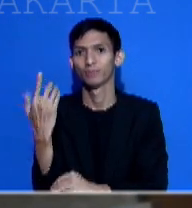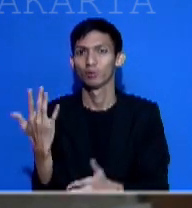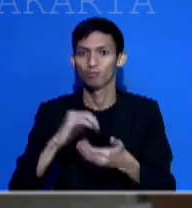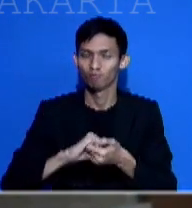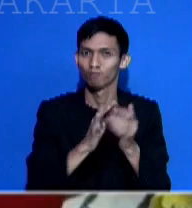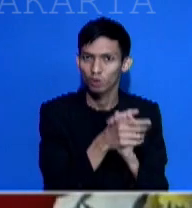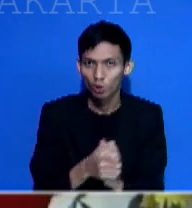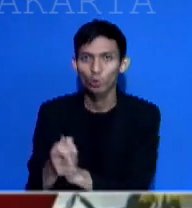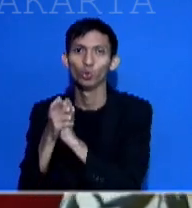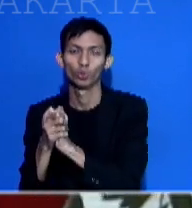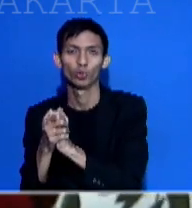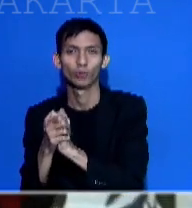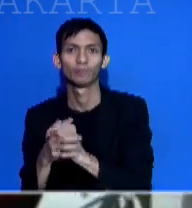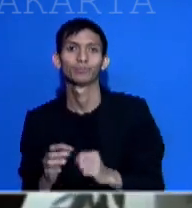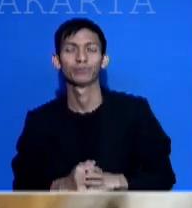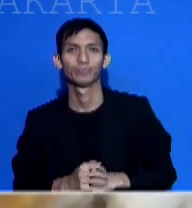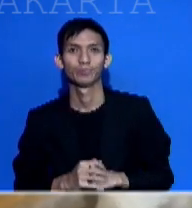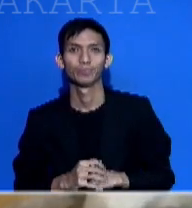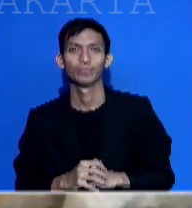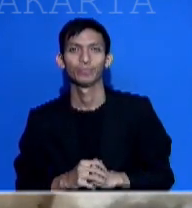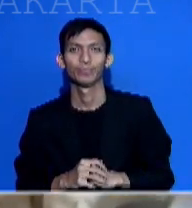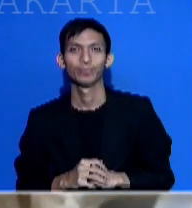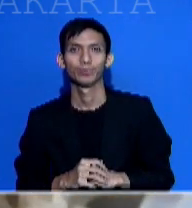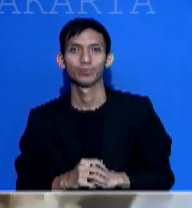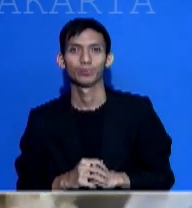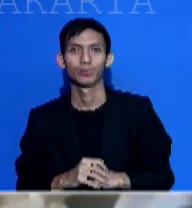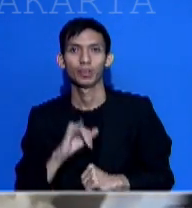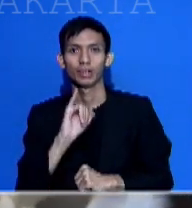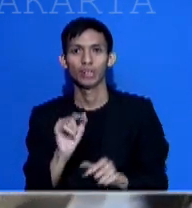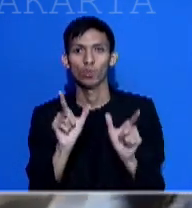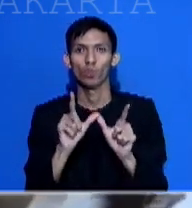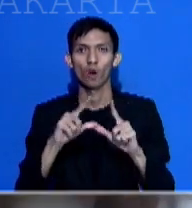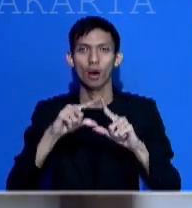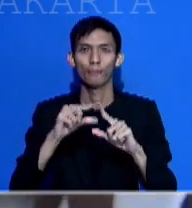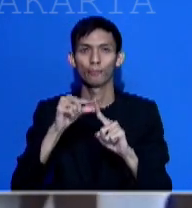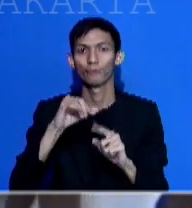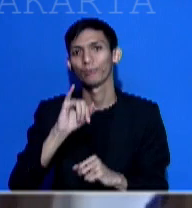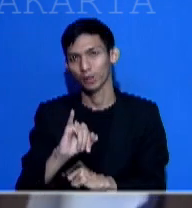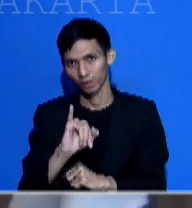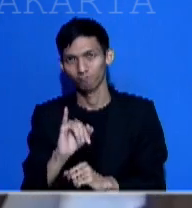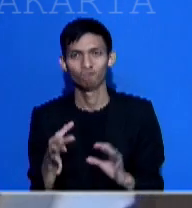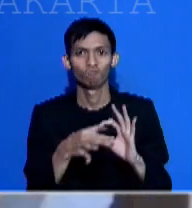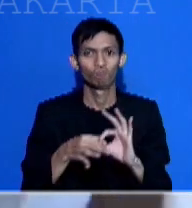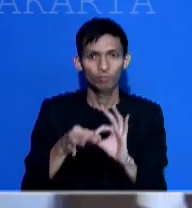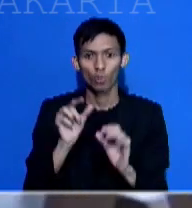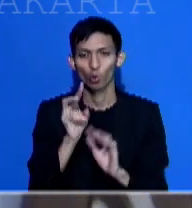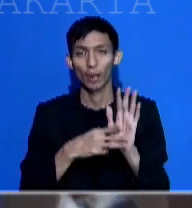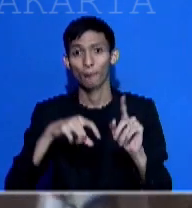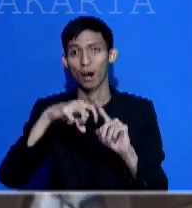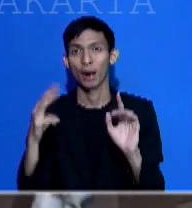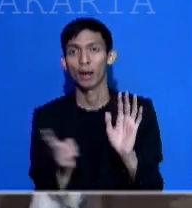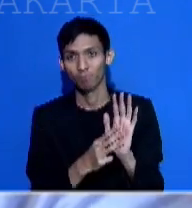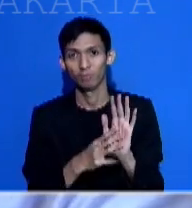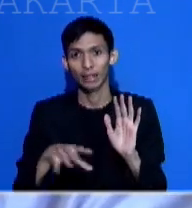sejati. IWAPI DIY berkomitmen terus melakukan upaya pembinaan kepada para pelaku UMKM di DIY dengan